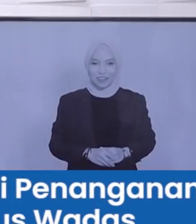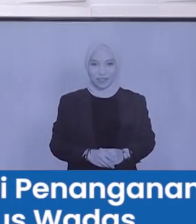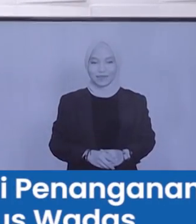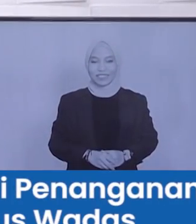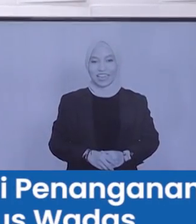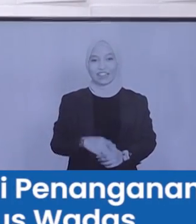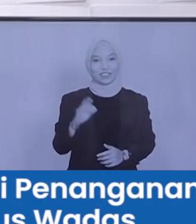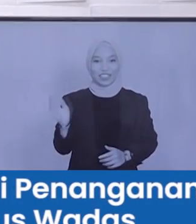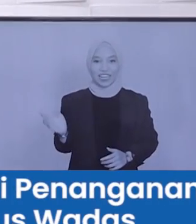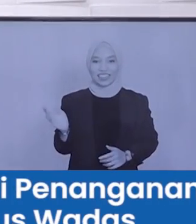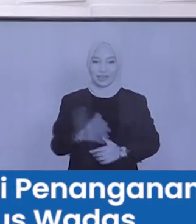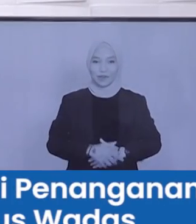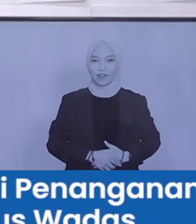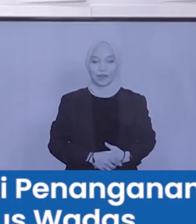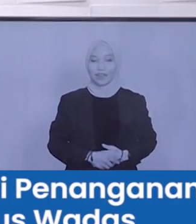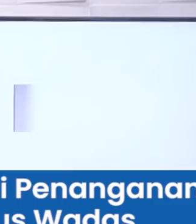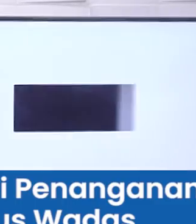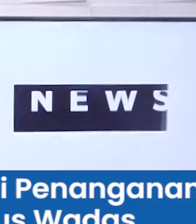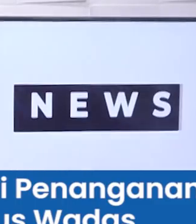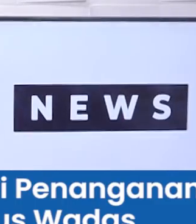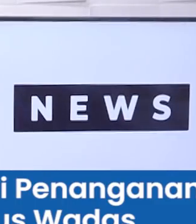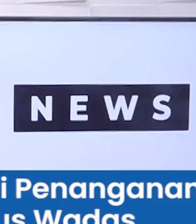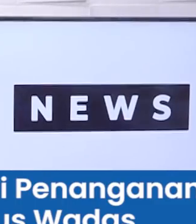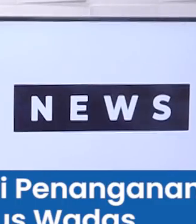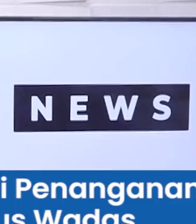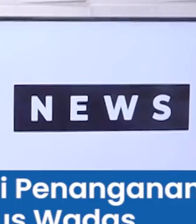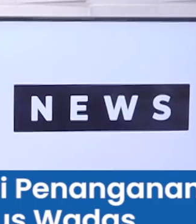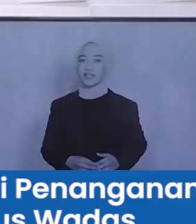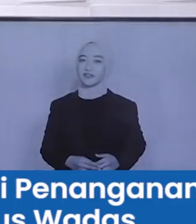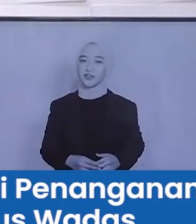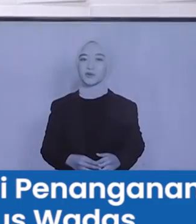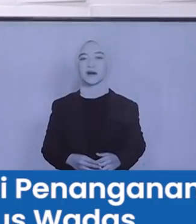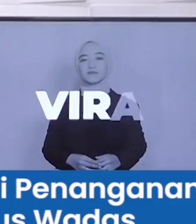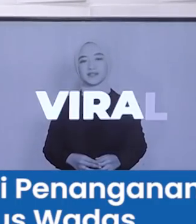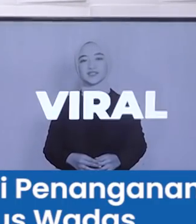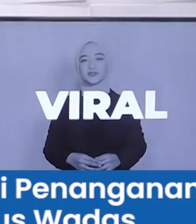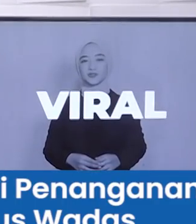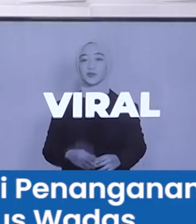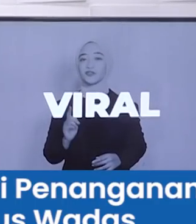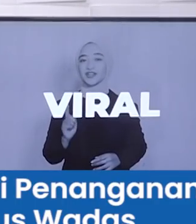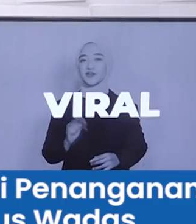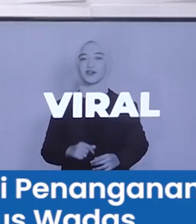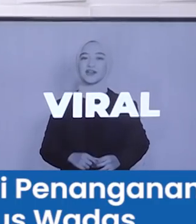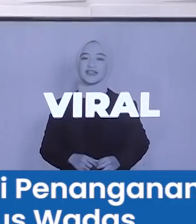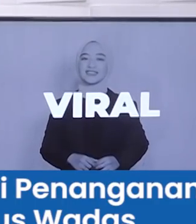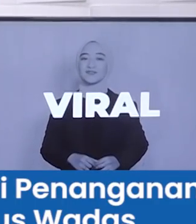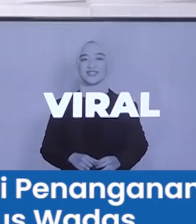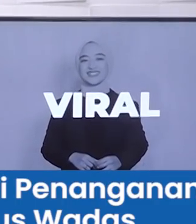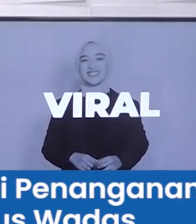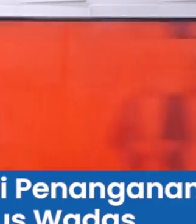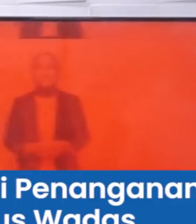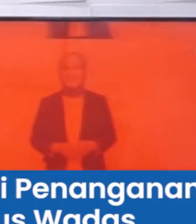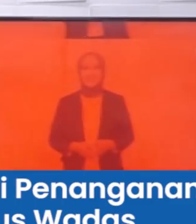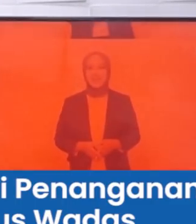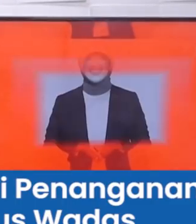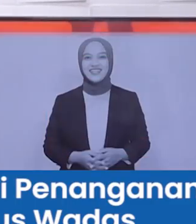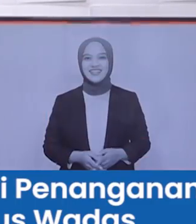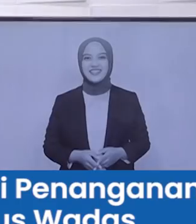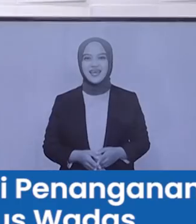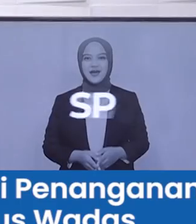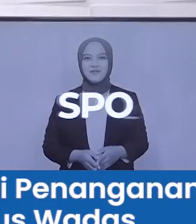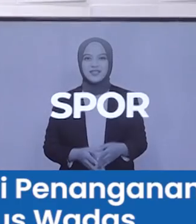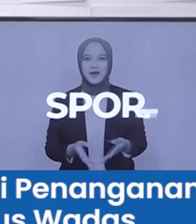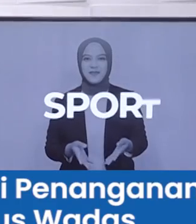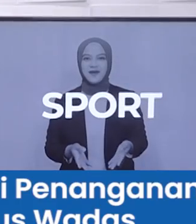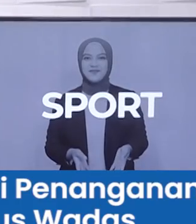Desa Wadas Purworejo. Dalam keterangannya, polisi juga memastikan bahwa kabar penahanan pada 3 warga Desa Wadas adalah hoax.